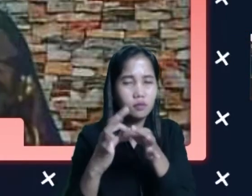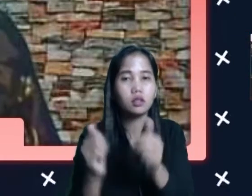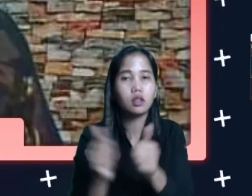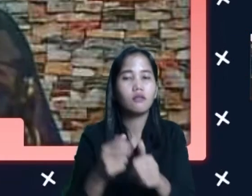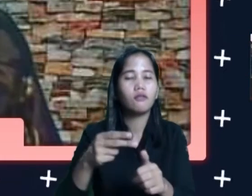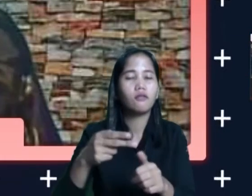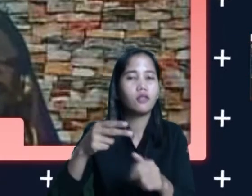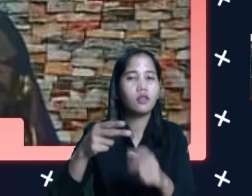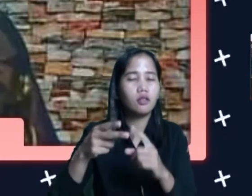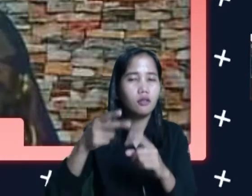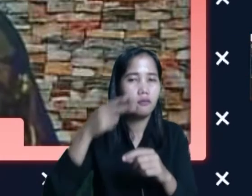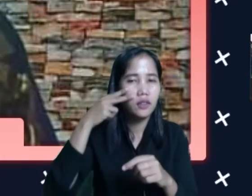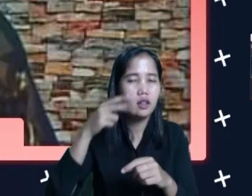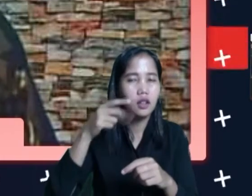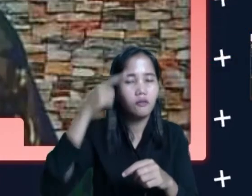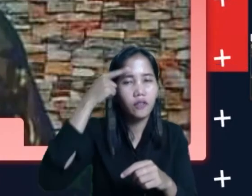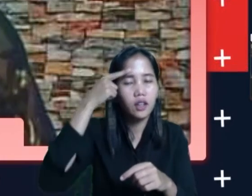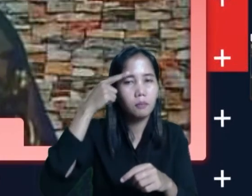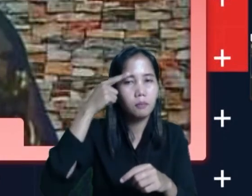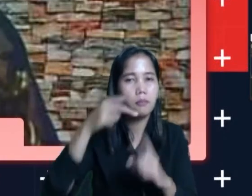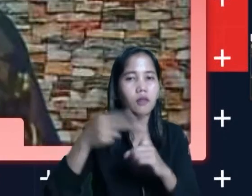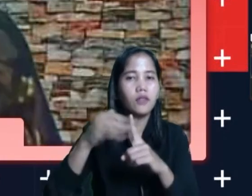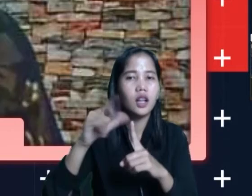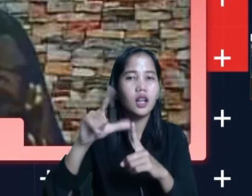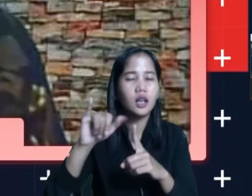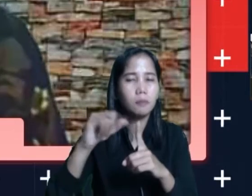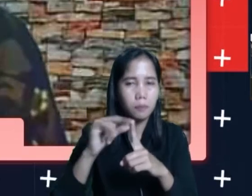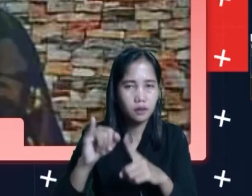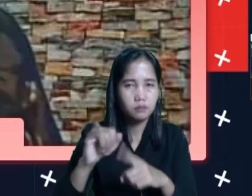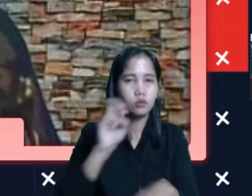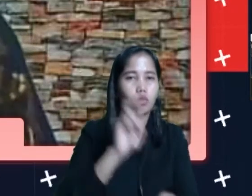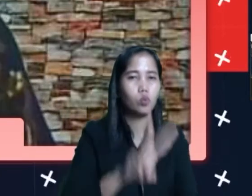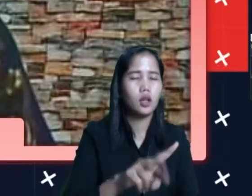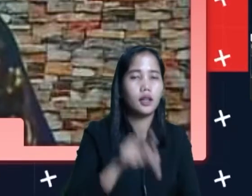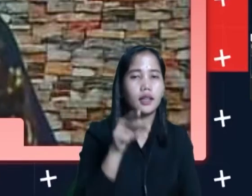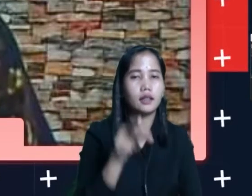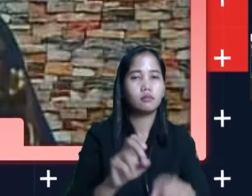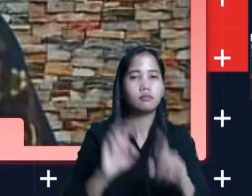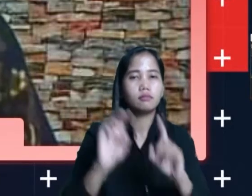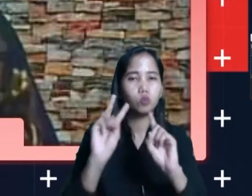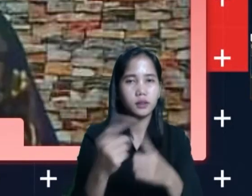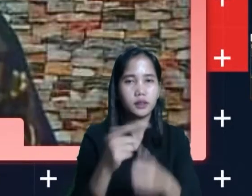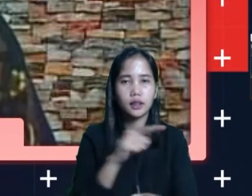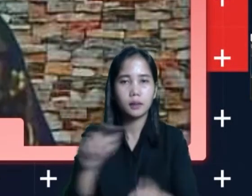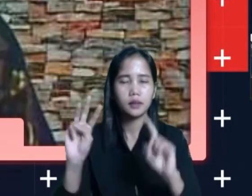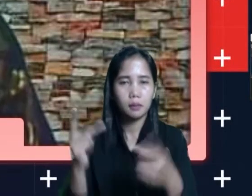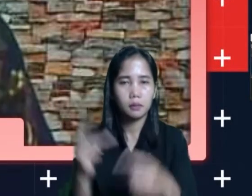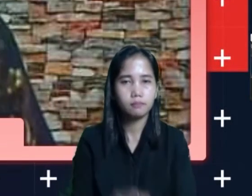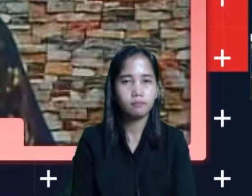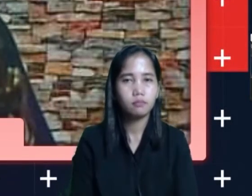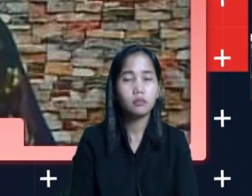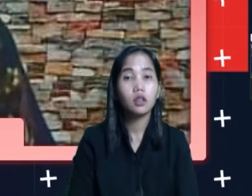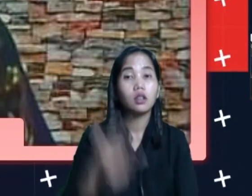dengan kekuatan kita sendiri melakukan pekerjaan baik, termasuk penurutan dan